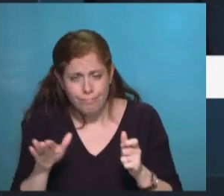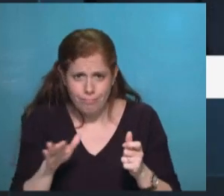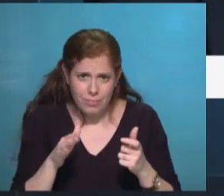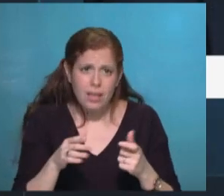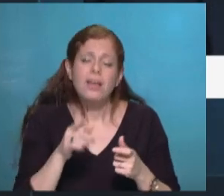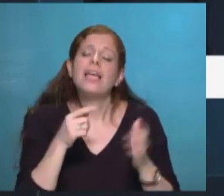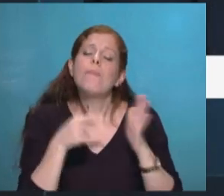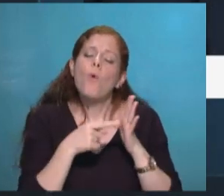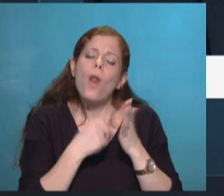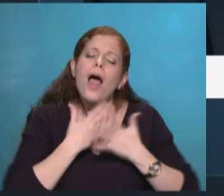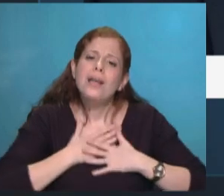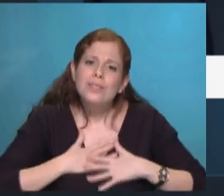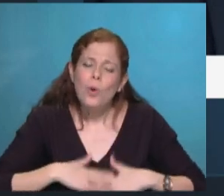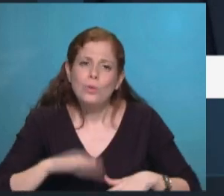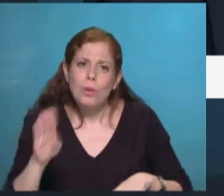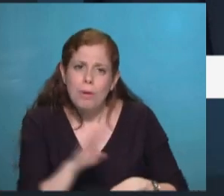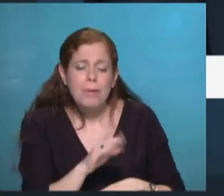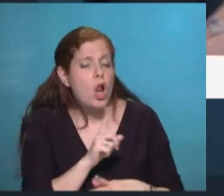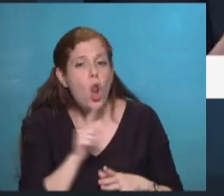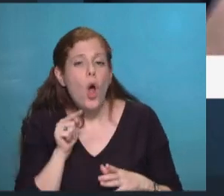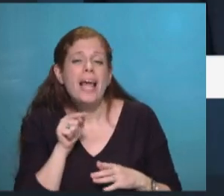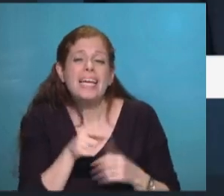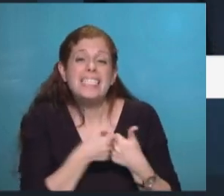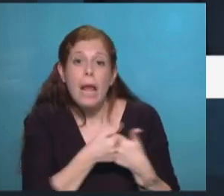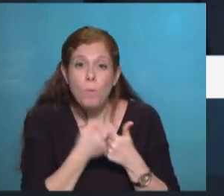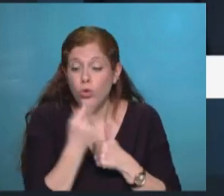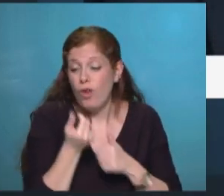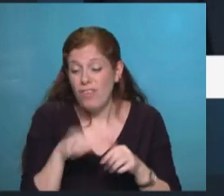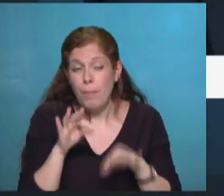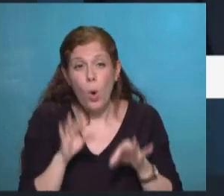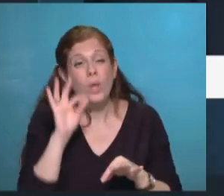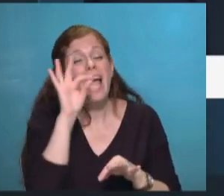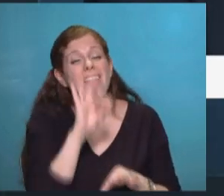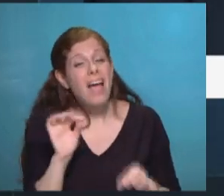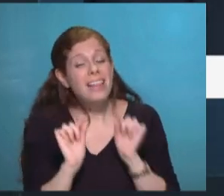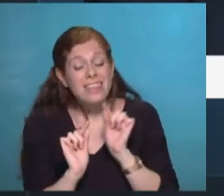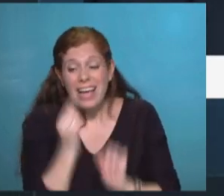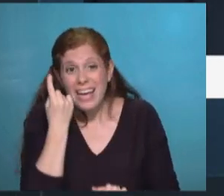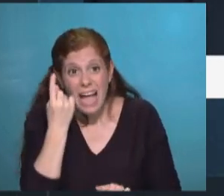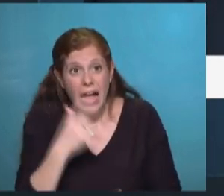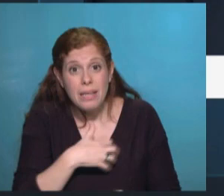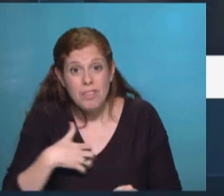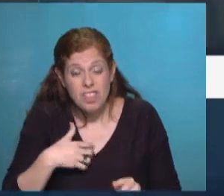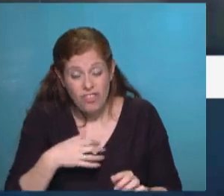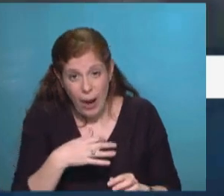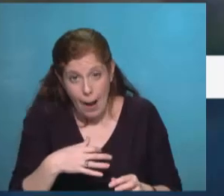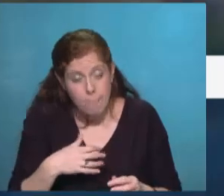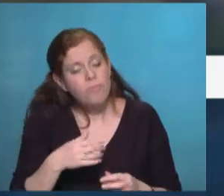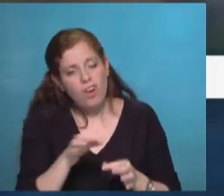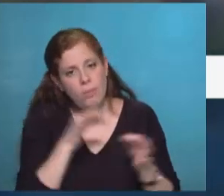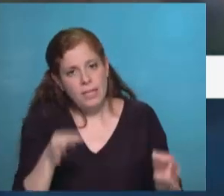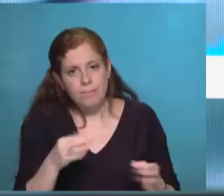לא להיגרר עכשיו לאימות שבוע לפני בחירות, עדיין תקרית אחת עם נפגעים ואנחנו בתוך סבב. בהחלט, תודה רבה,